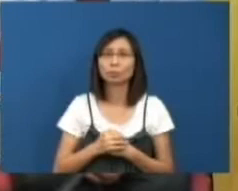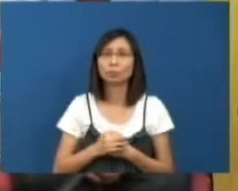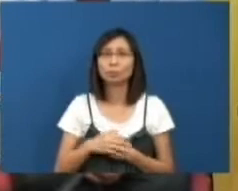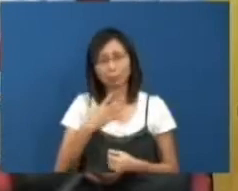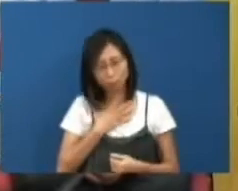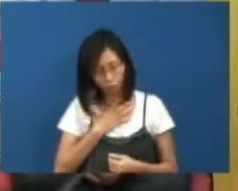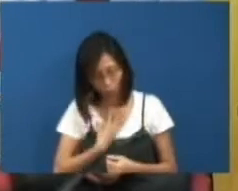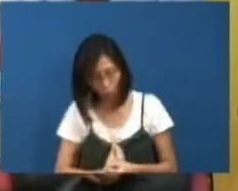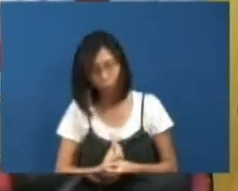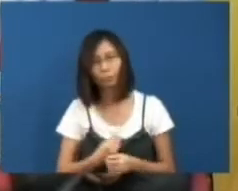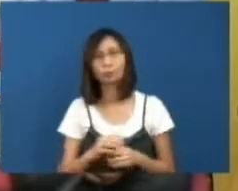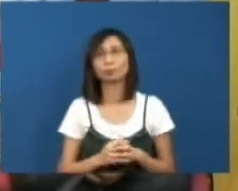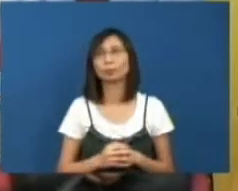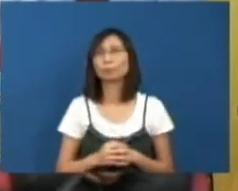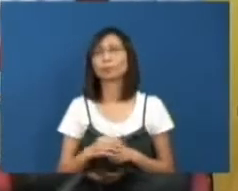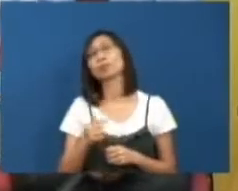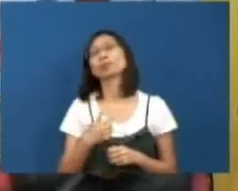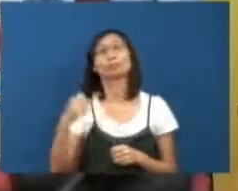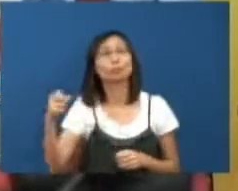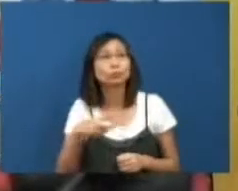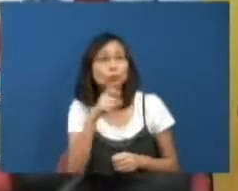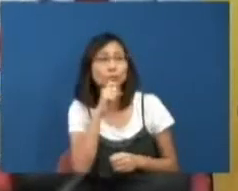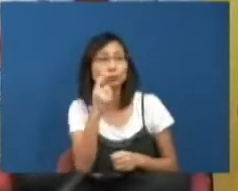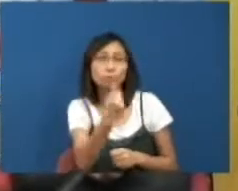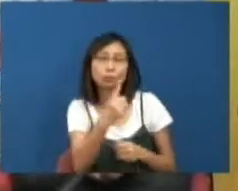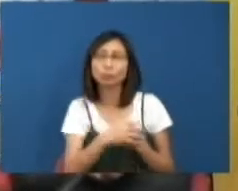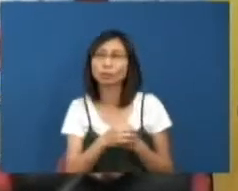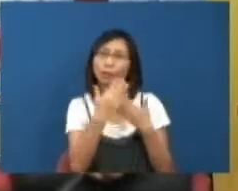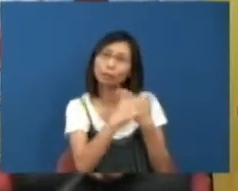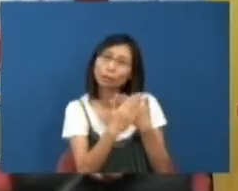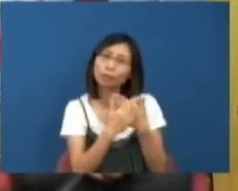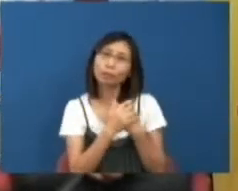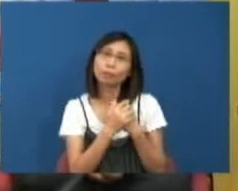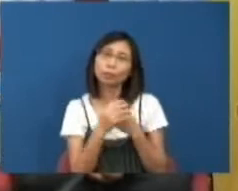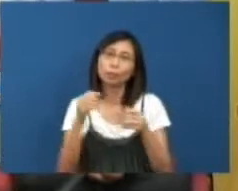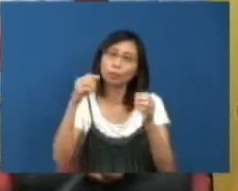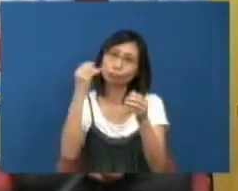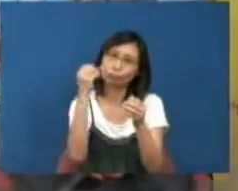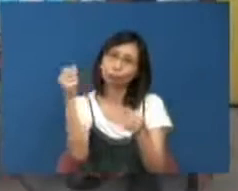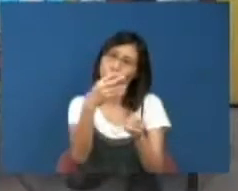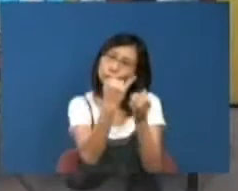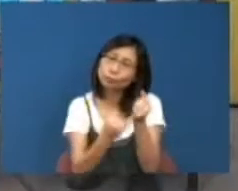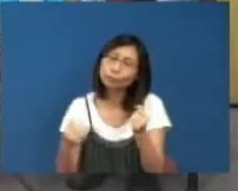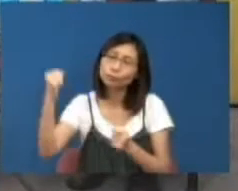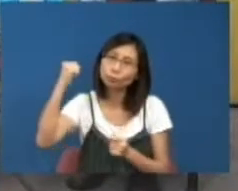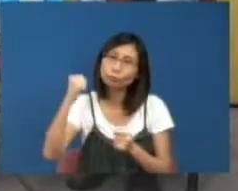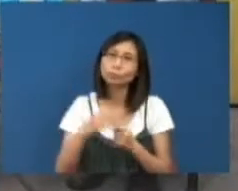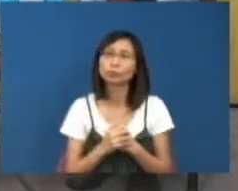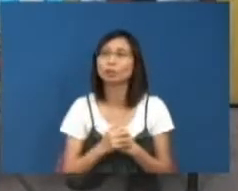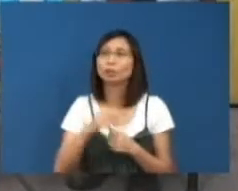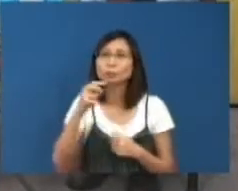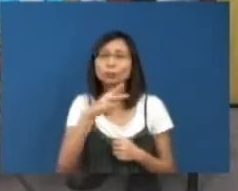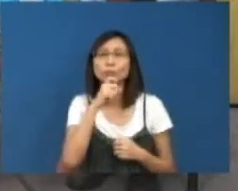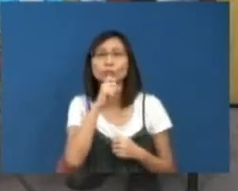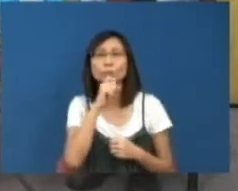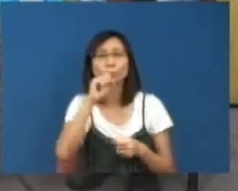啊。 咁我仲有一樣嘢咧，即係除咗今日我哋講再生能源之外咧，其實有一樣嘢就係其實都會係